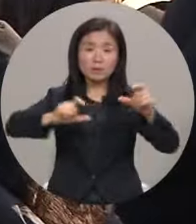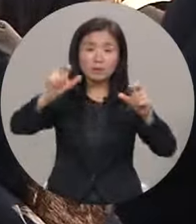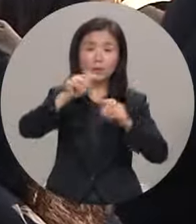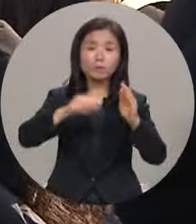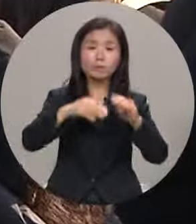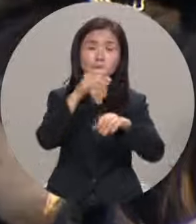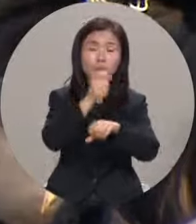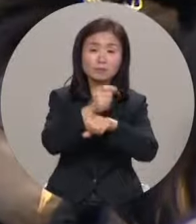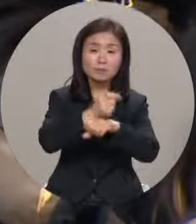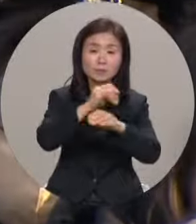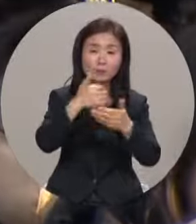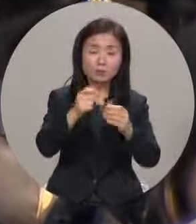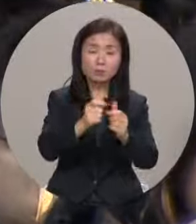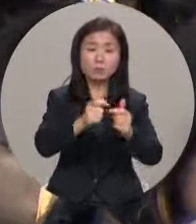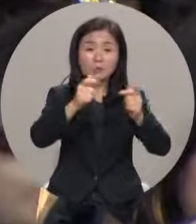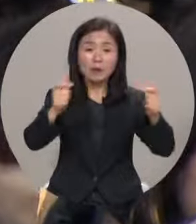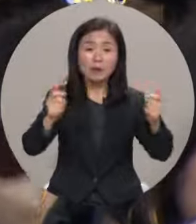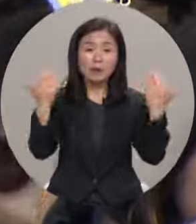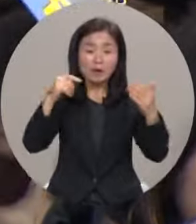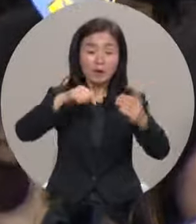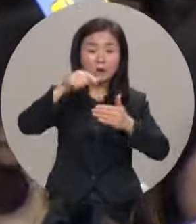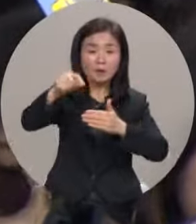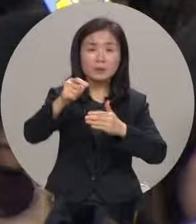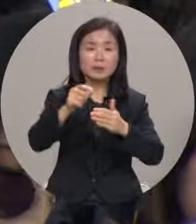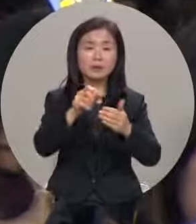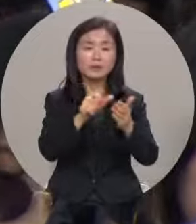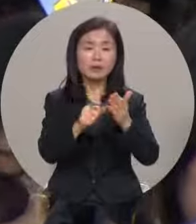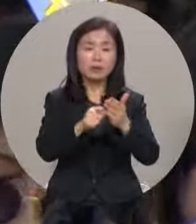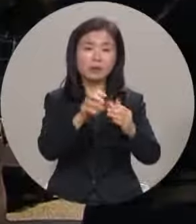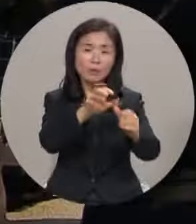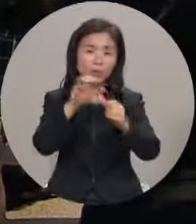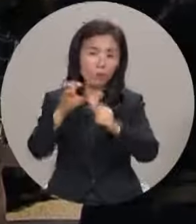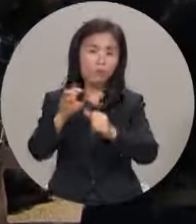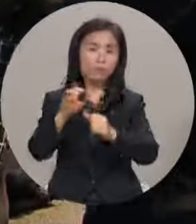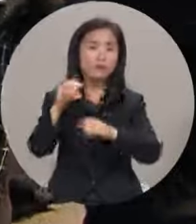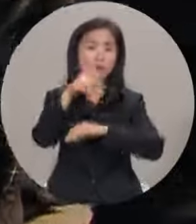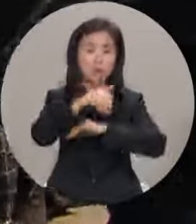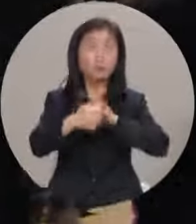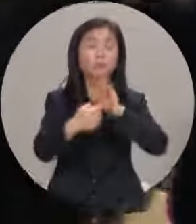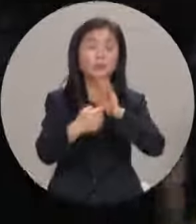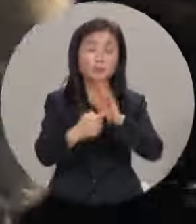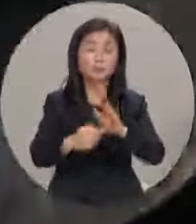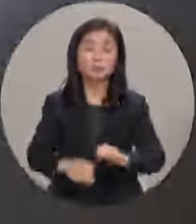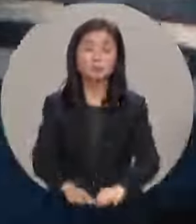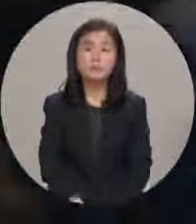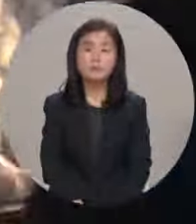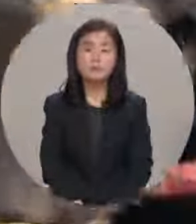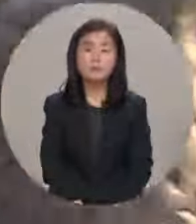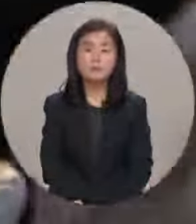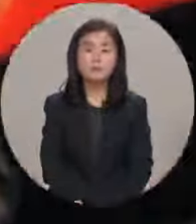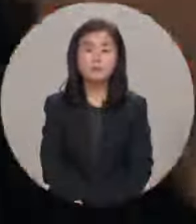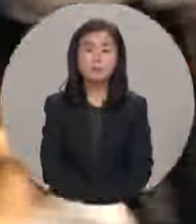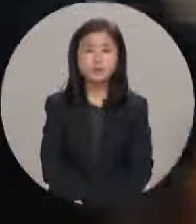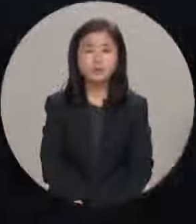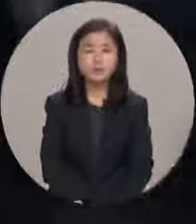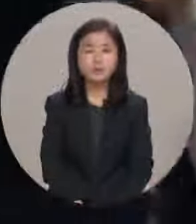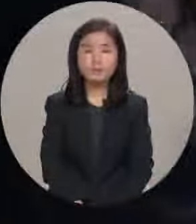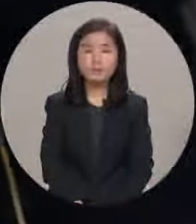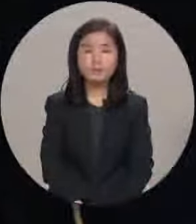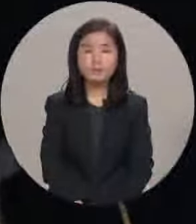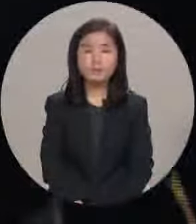한편 학교 안팎에 가용 자원을 최대한 효율적으로 활용할 계획이라고 밝혔습니다 EBS 뉴스 대원입니다